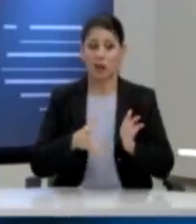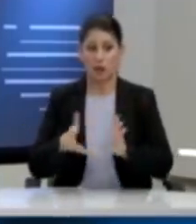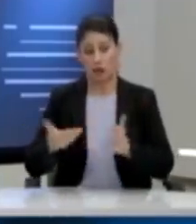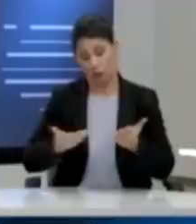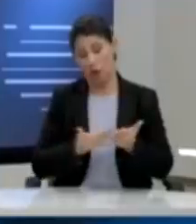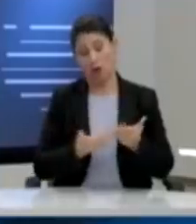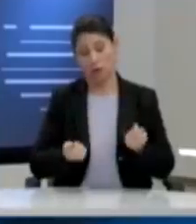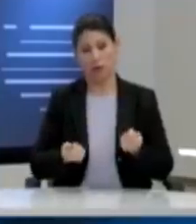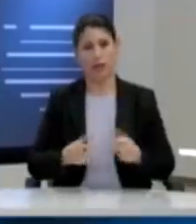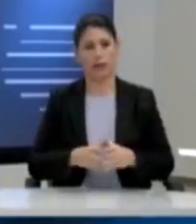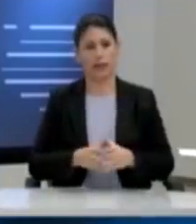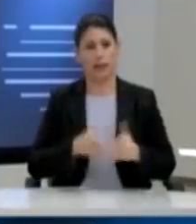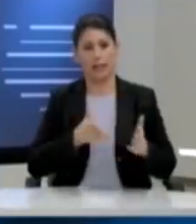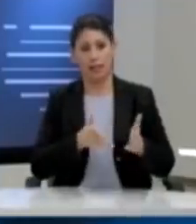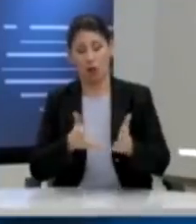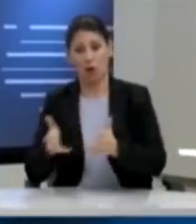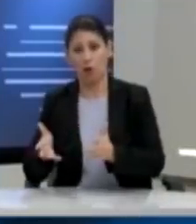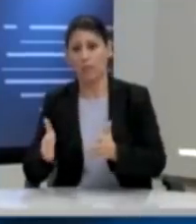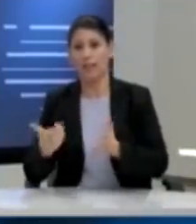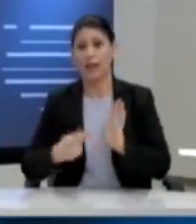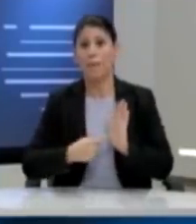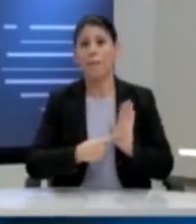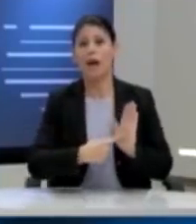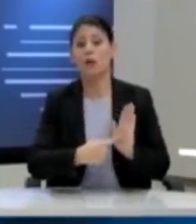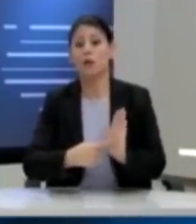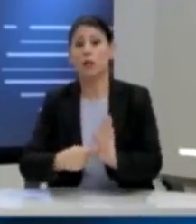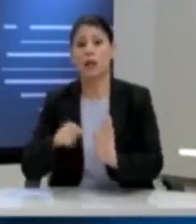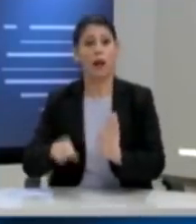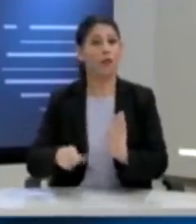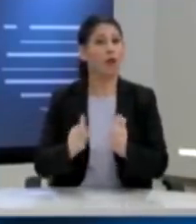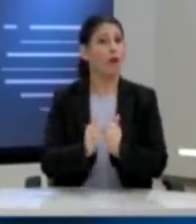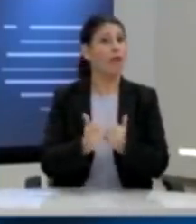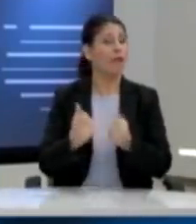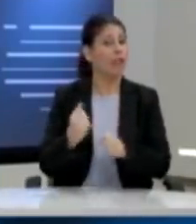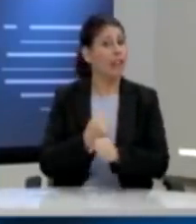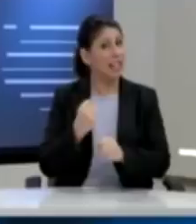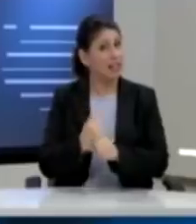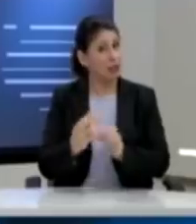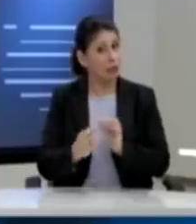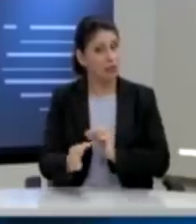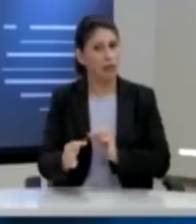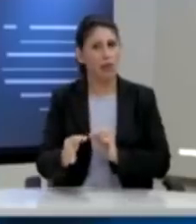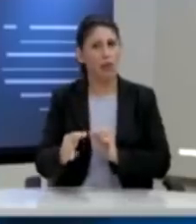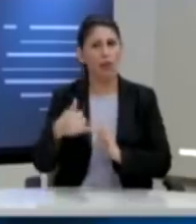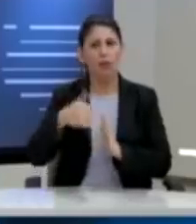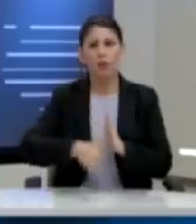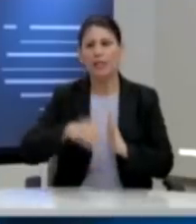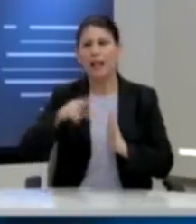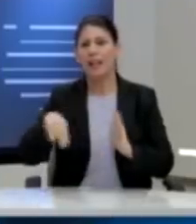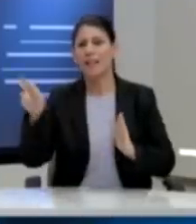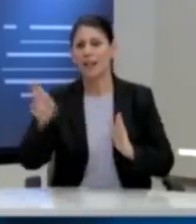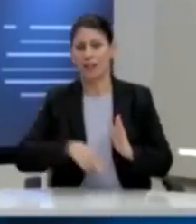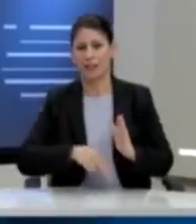στην πρόταση που κάνετε. Η κοροϊδία είναι ότι το παρουσιάζετε και σαν φιλεργατικό μέτρο. Ουσιαστικά